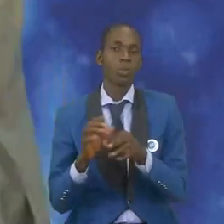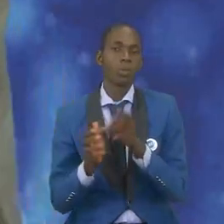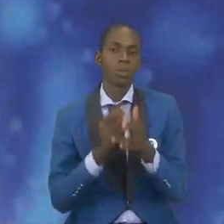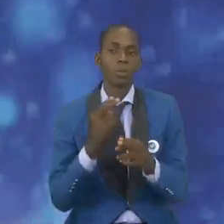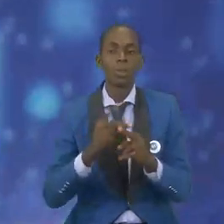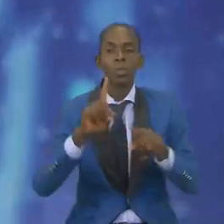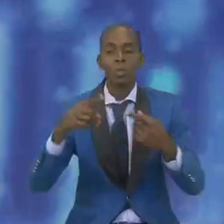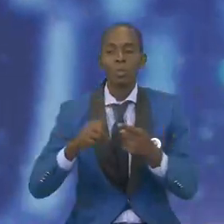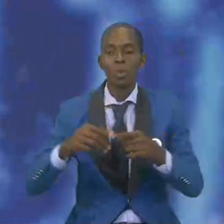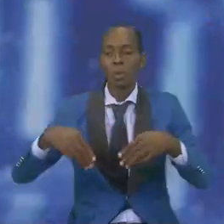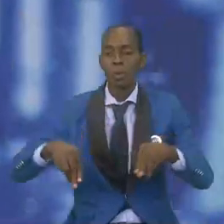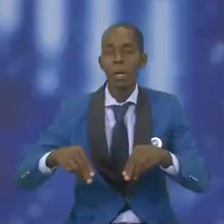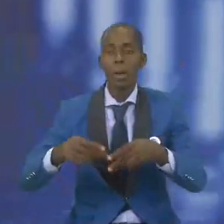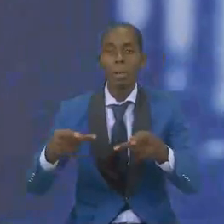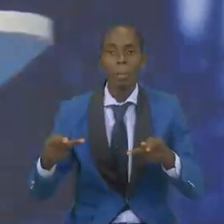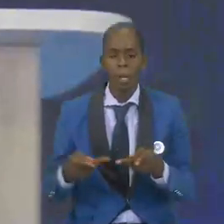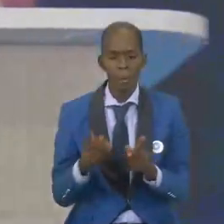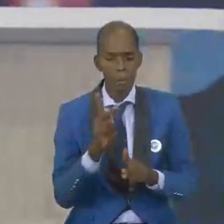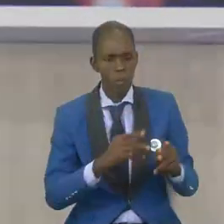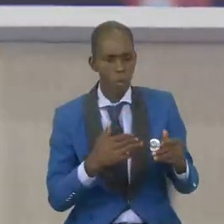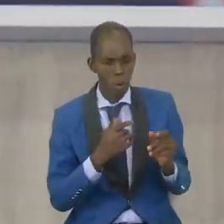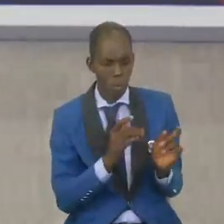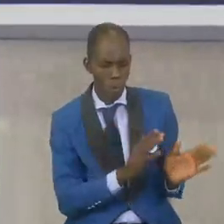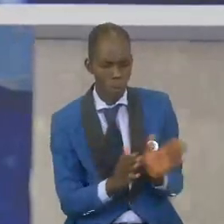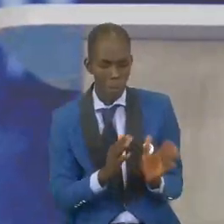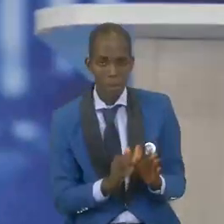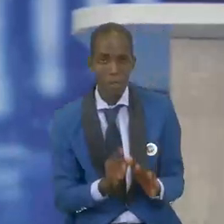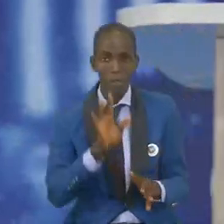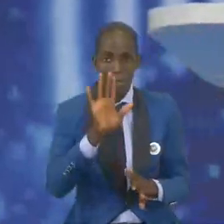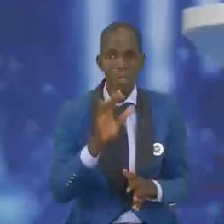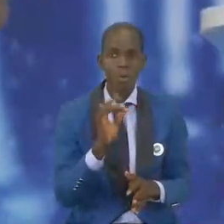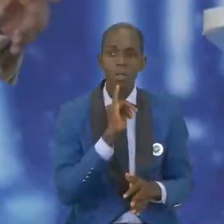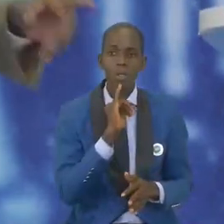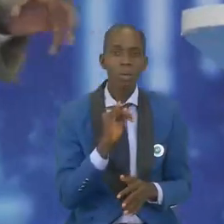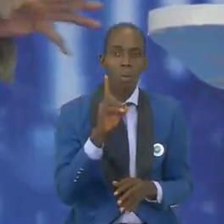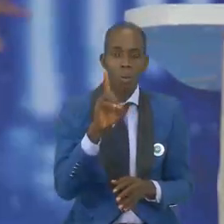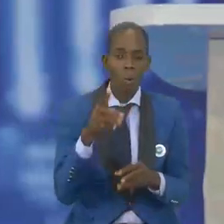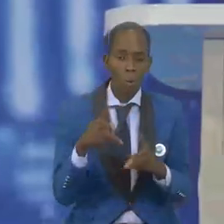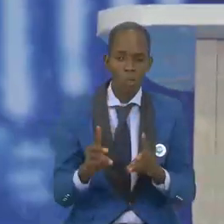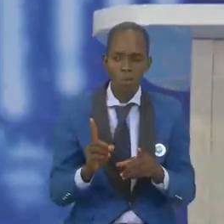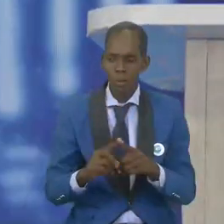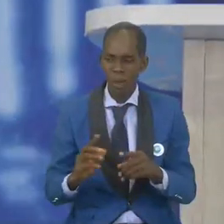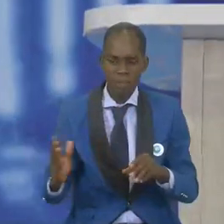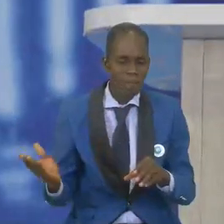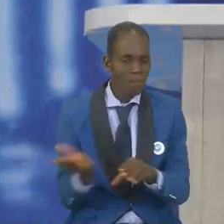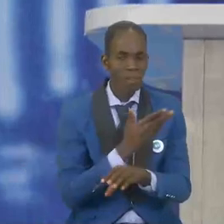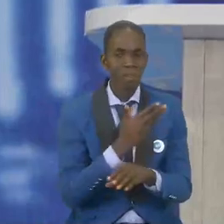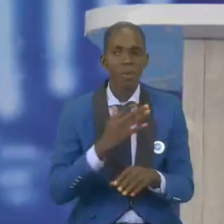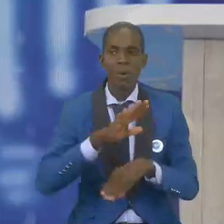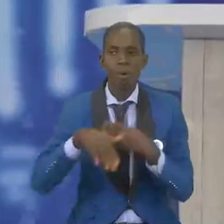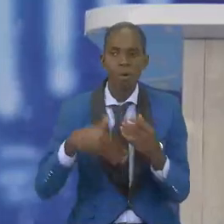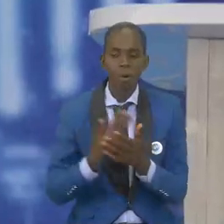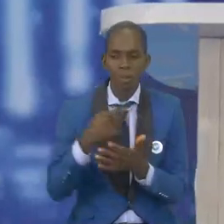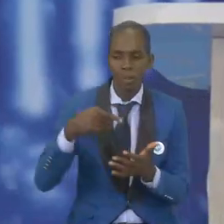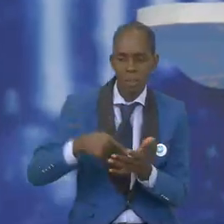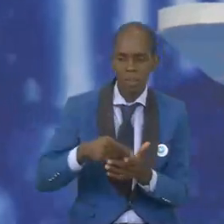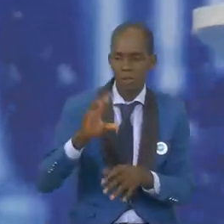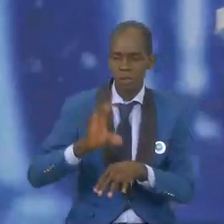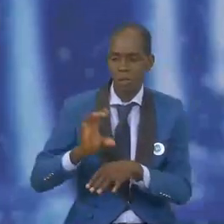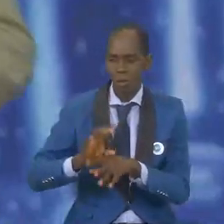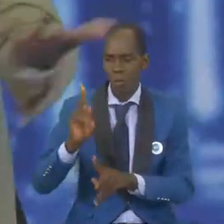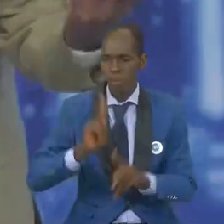a fait. Et c'est ce que tu vas faire aussi. Tu dois aller dans ton marché. Ils complotent contre toi. Et dis, ah,